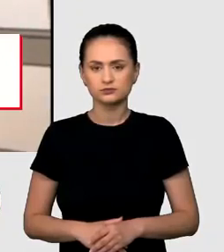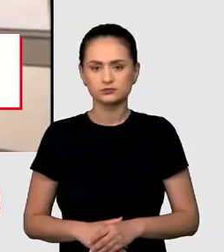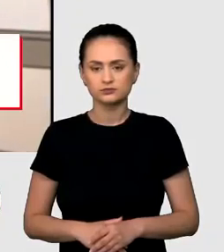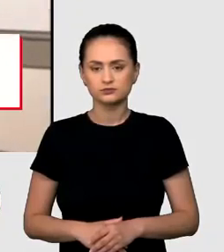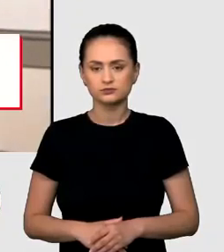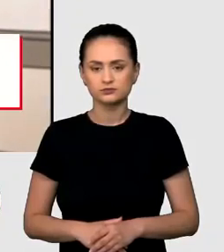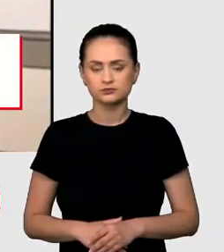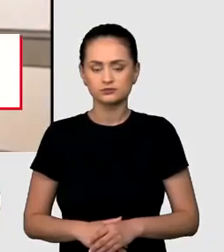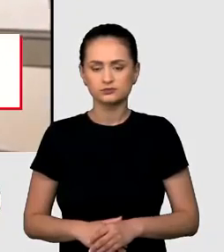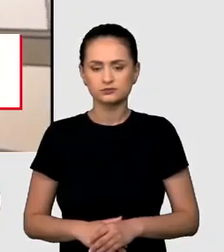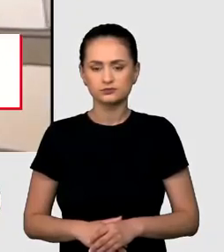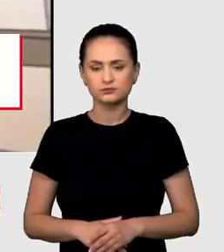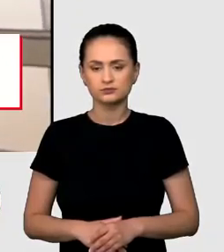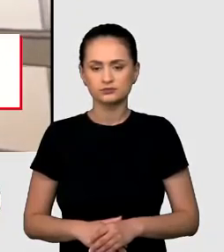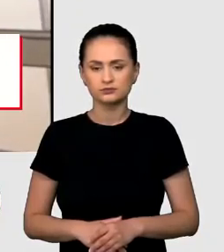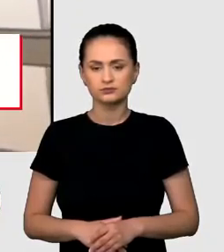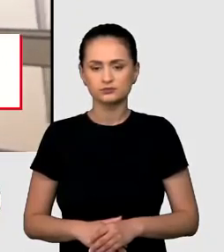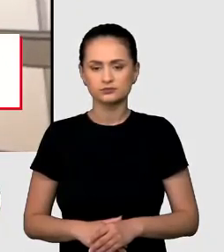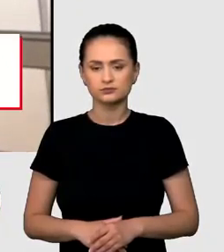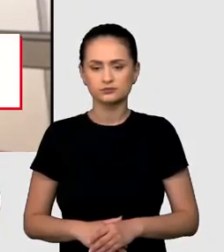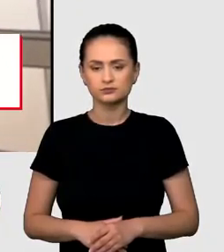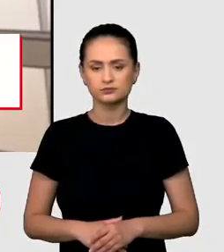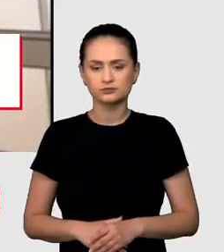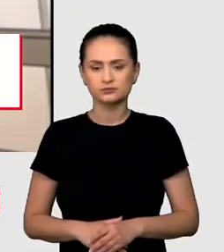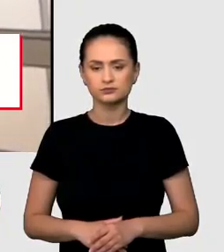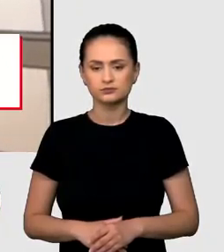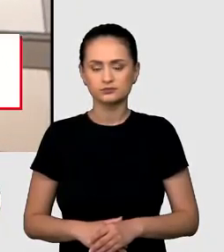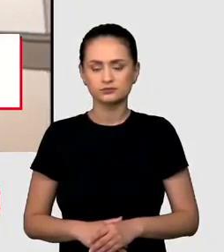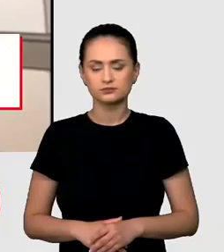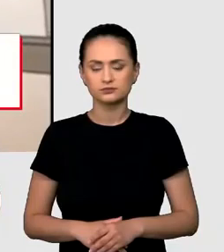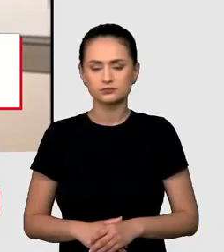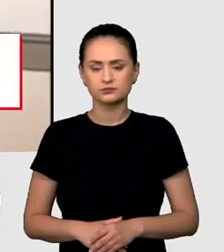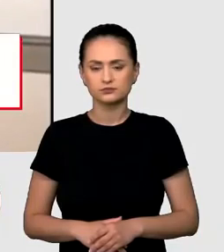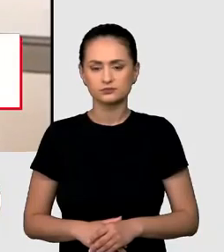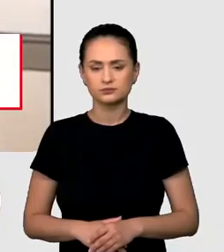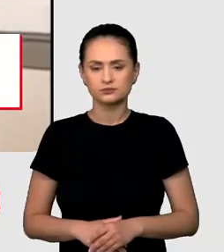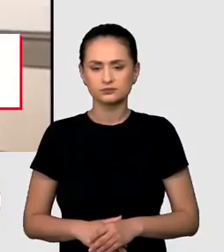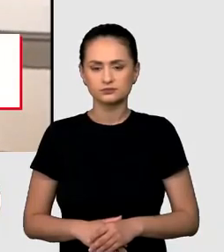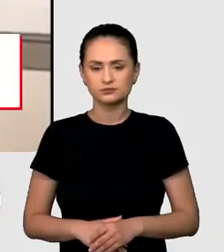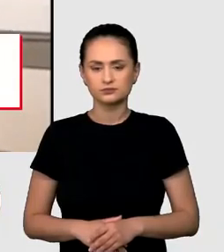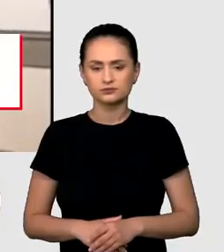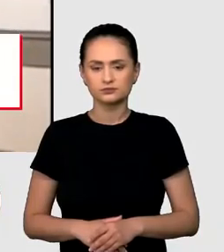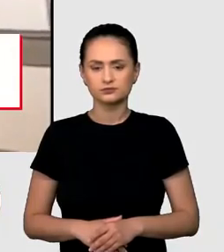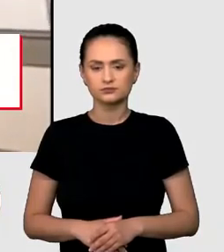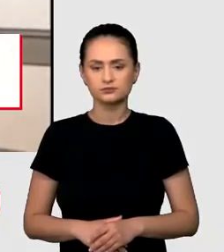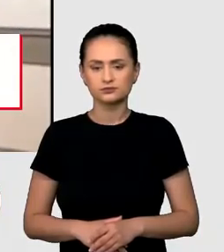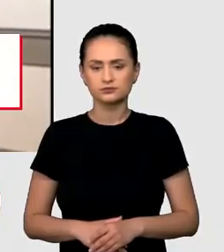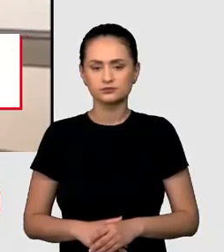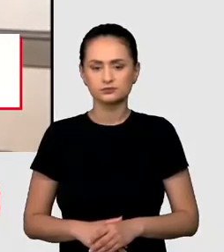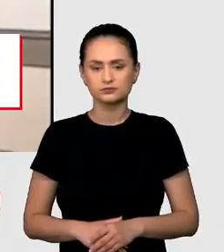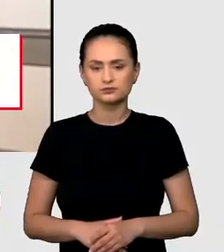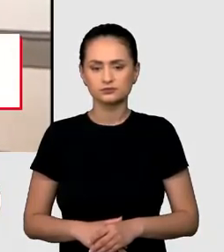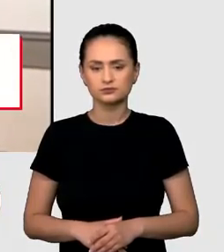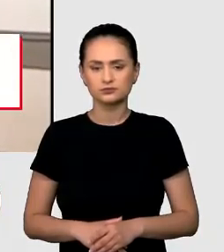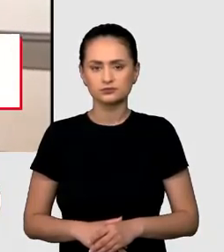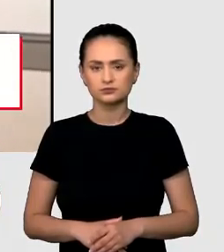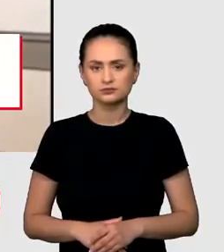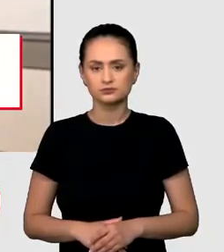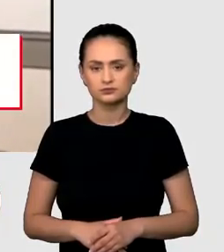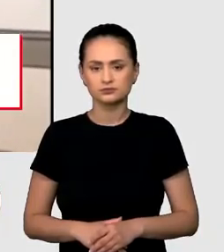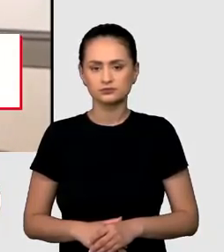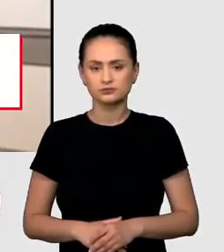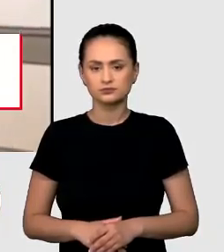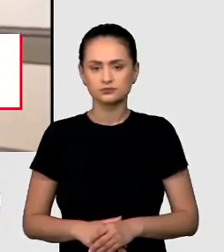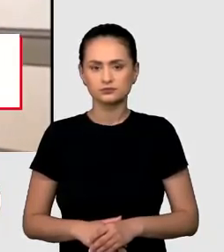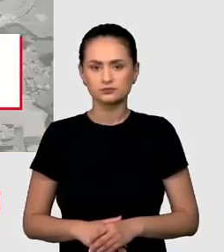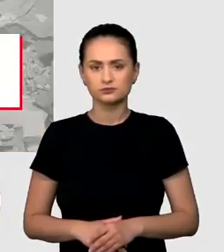чоловіків. У когось чоловік пішов воювати, у когось в полоні. Когось, на жаль, загинув. Просто трагедія. Ви